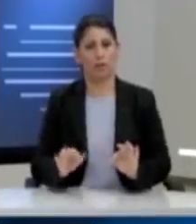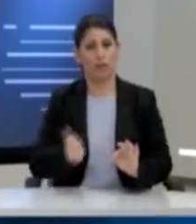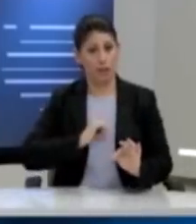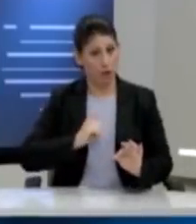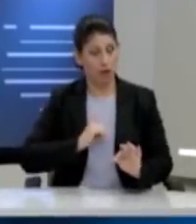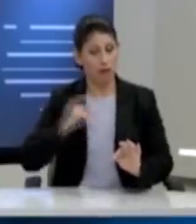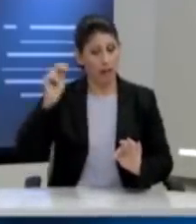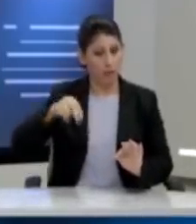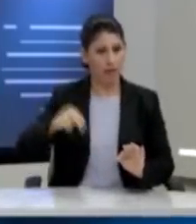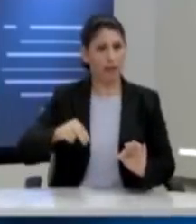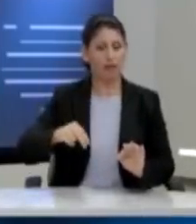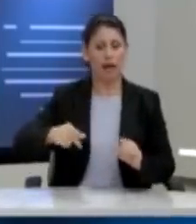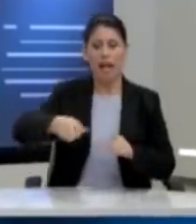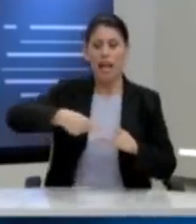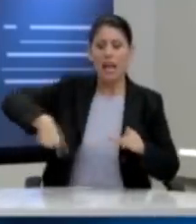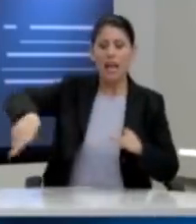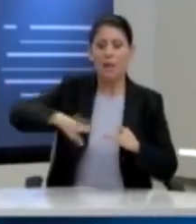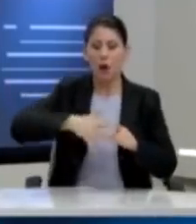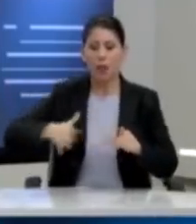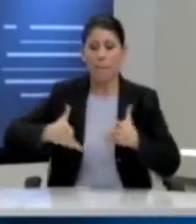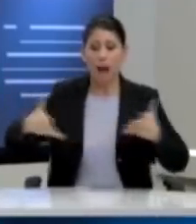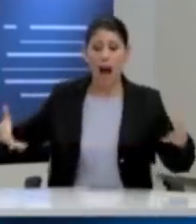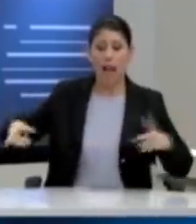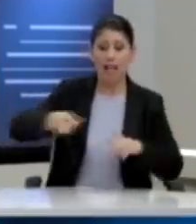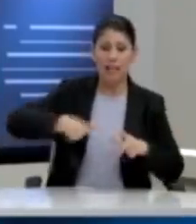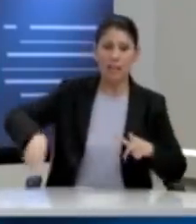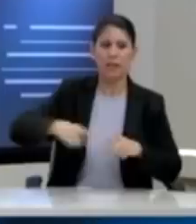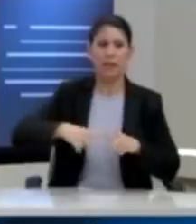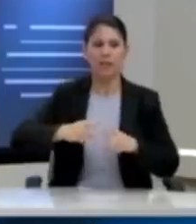την εκμετάλλευση και διαχείριση λιμνοθαλασσών, μεγάλων λιμνών κλπ.